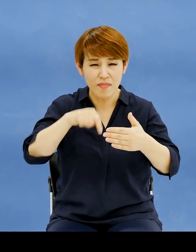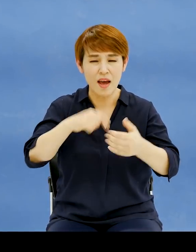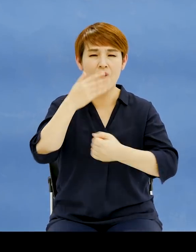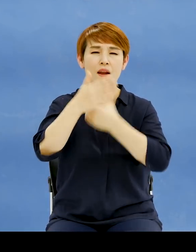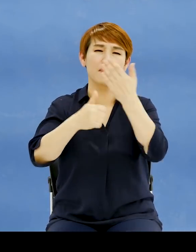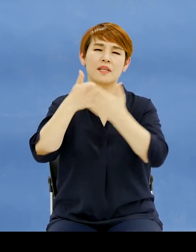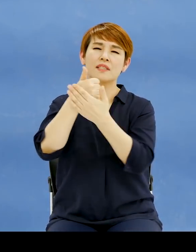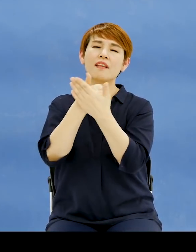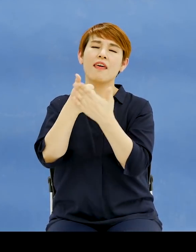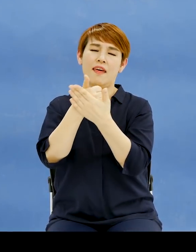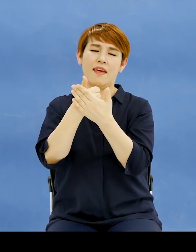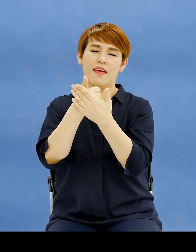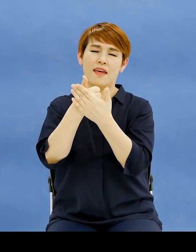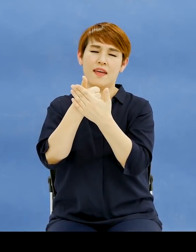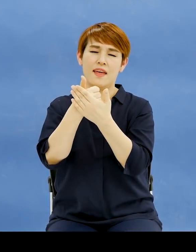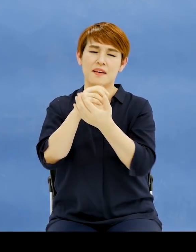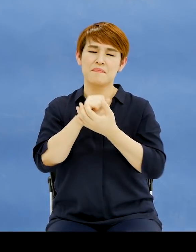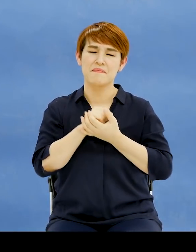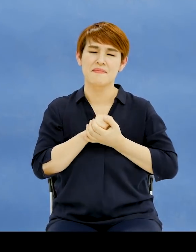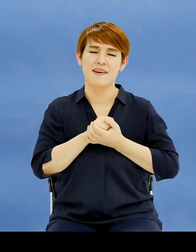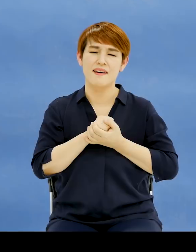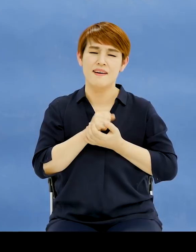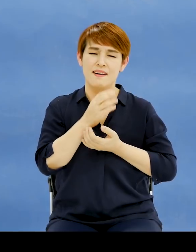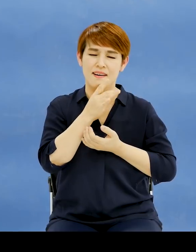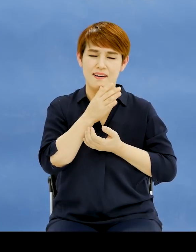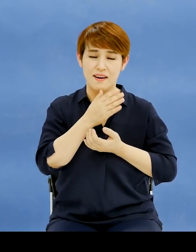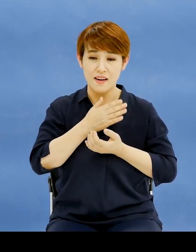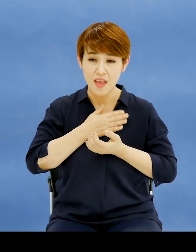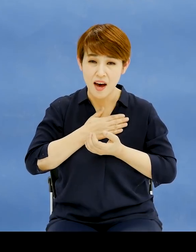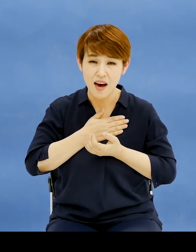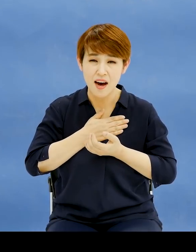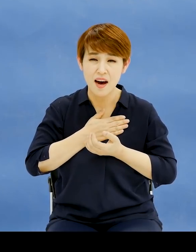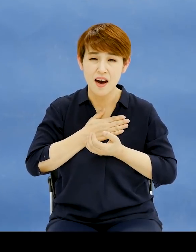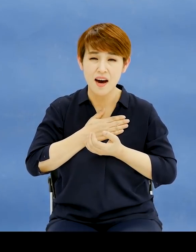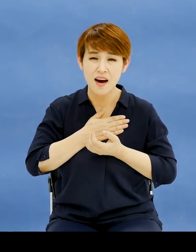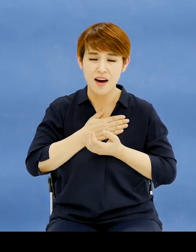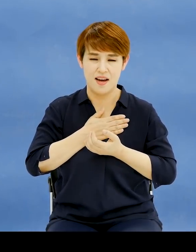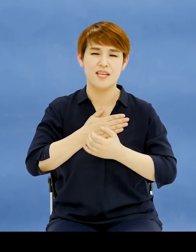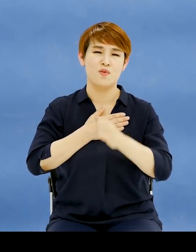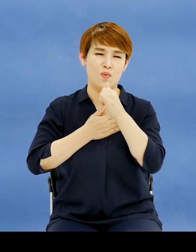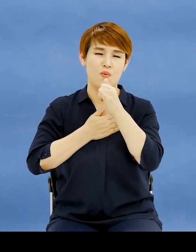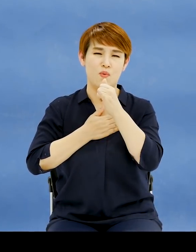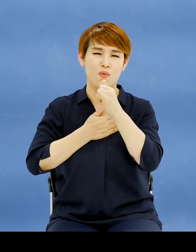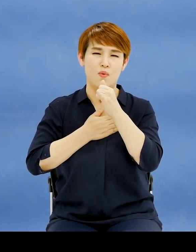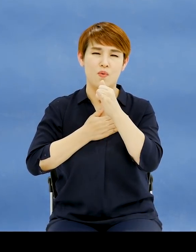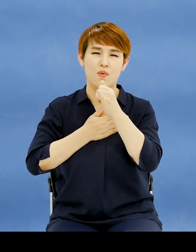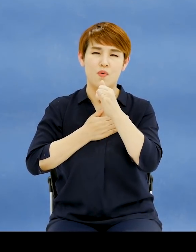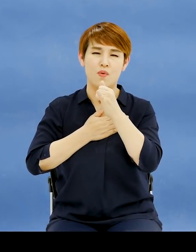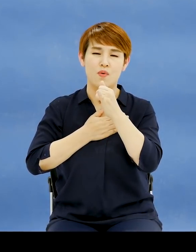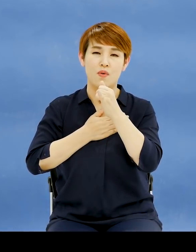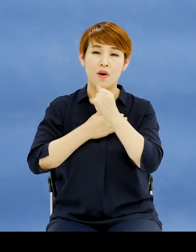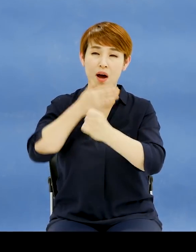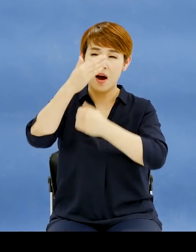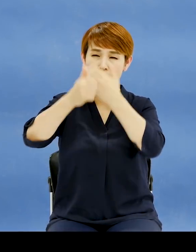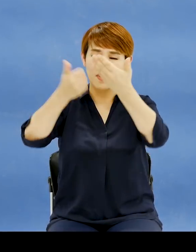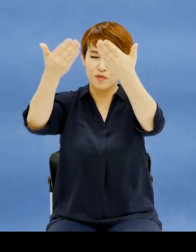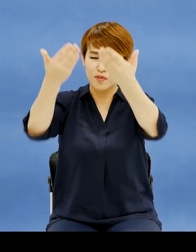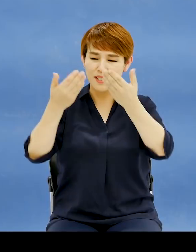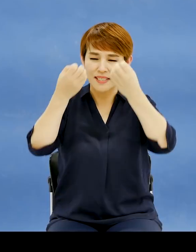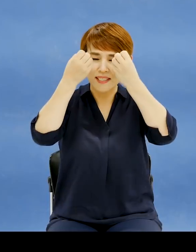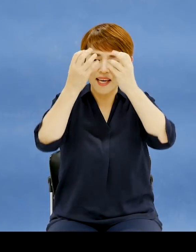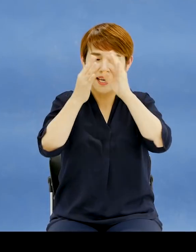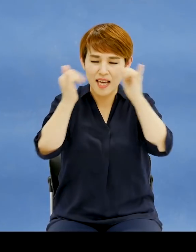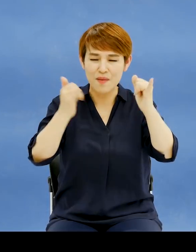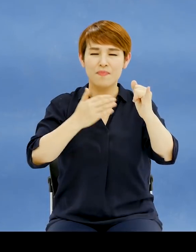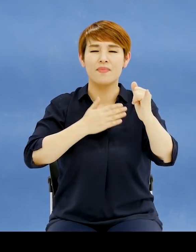그 하나님의 은혜가 있는데 제가 딱 알았어요. 아, 나라고 하는 옛사람이 있고 하나님이 정말